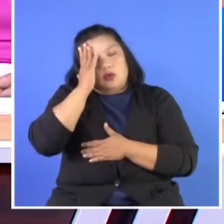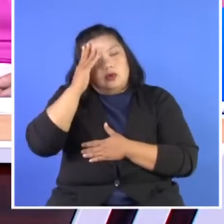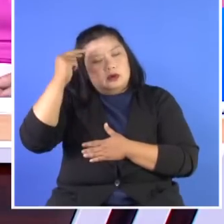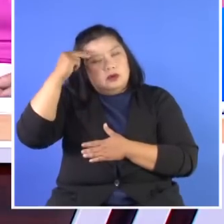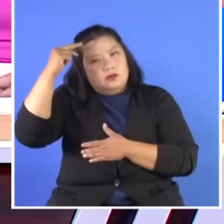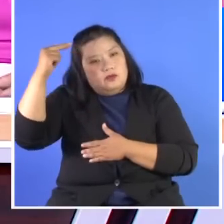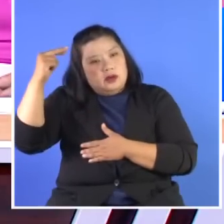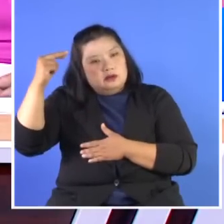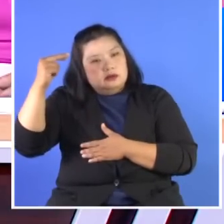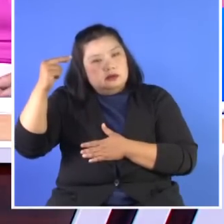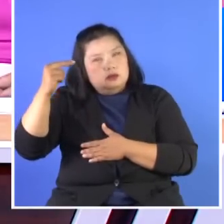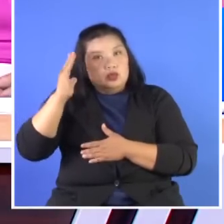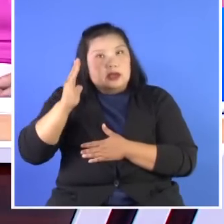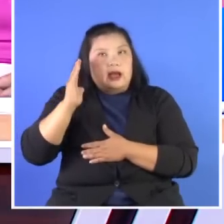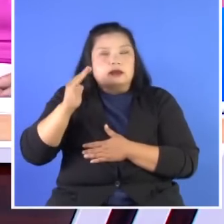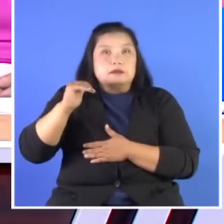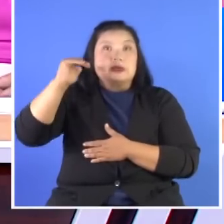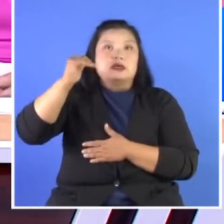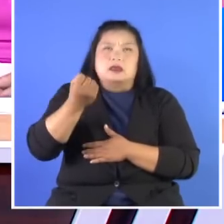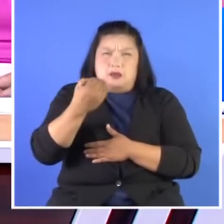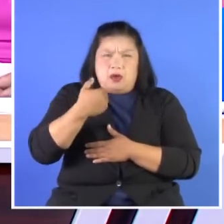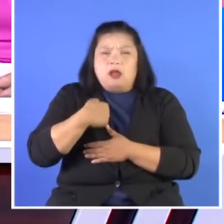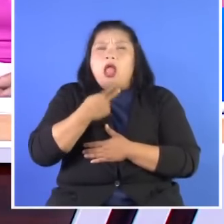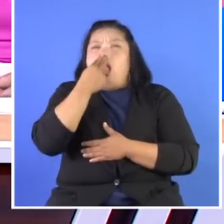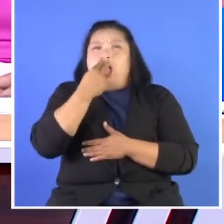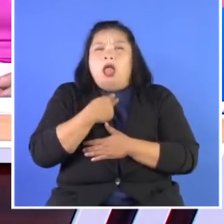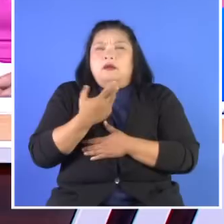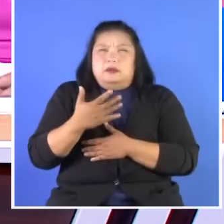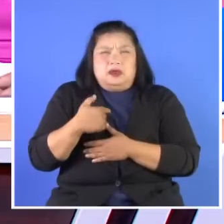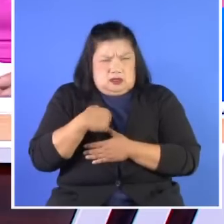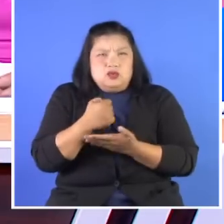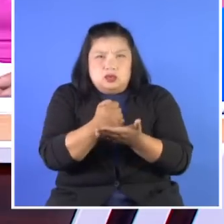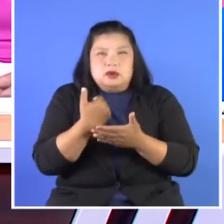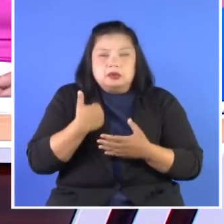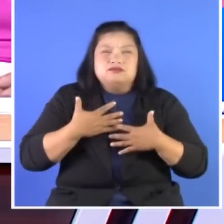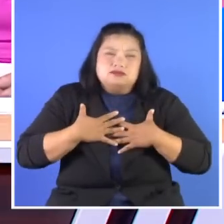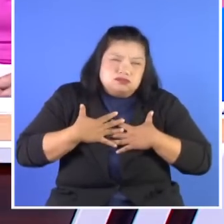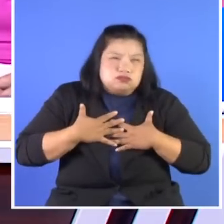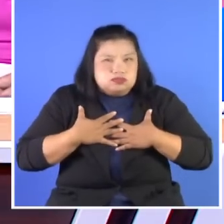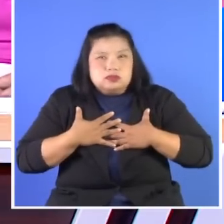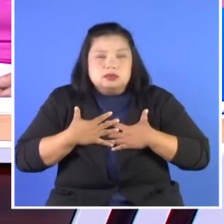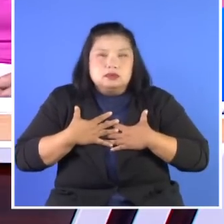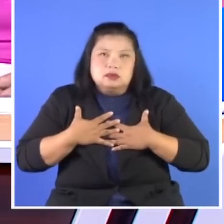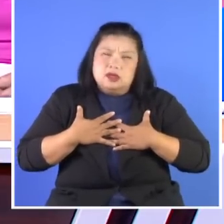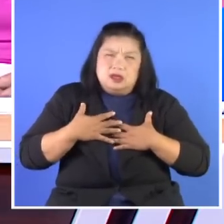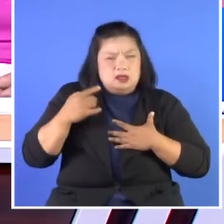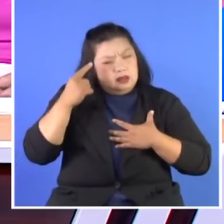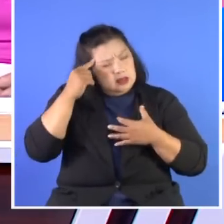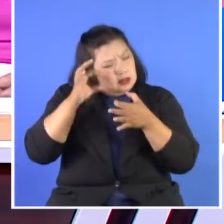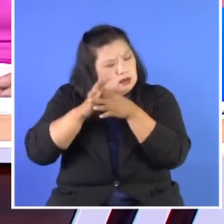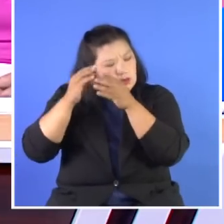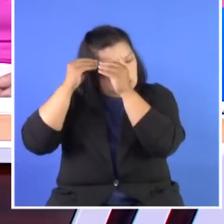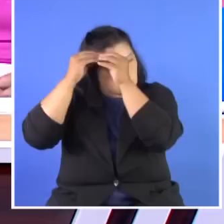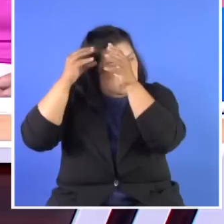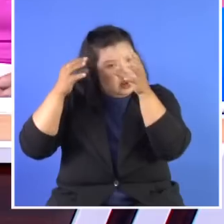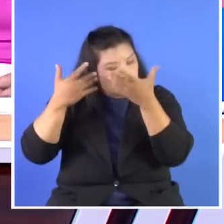หายใจไม่ออกไปช่วยเอาตัวขึ้นมาหน่อยหายใจไม่ออกเจ็บหน้าอกมาหลายปีแล้วนะครับสุดท้ายน้องสาวให้ไป